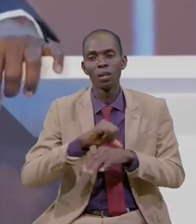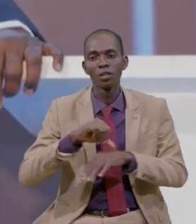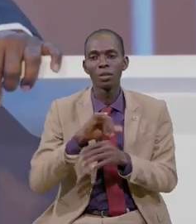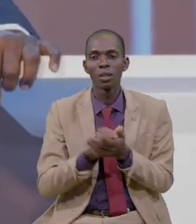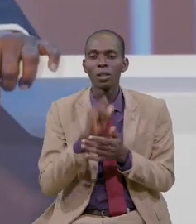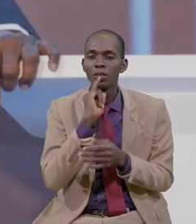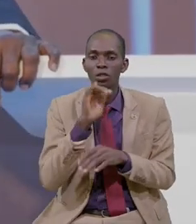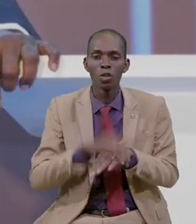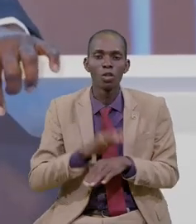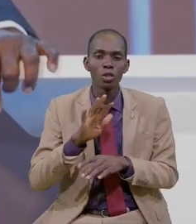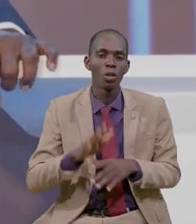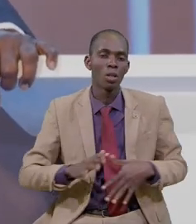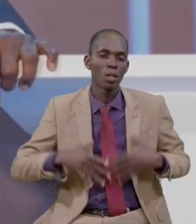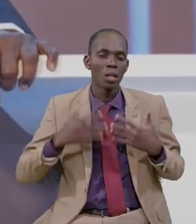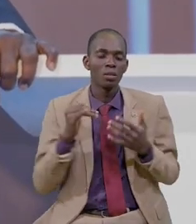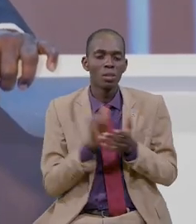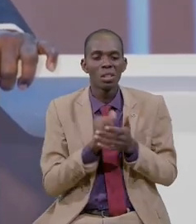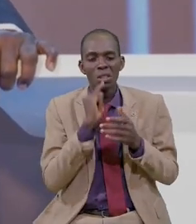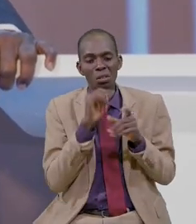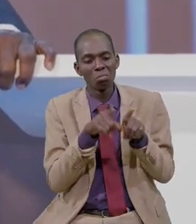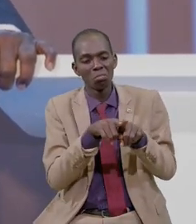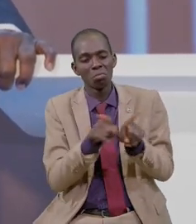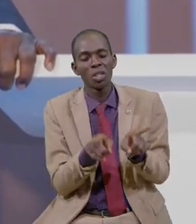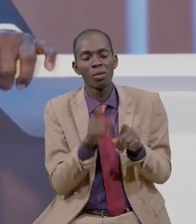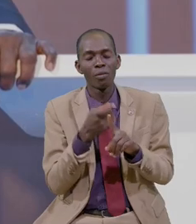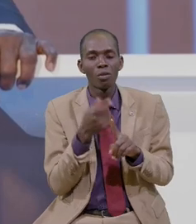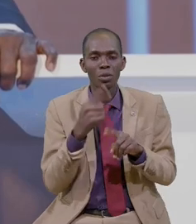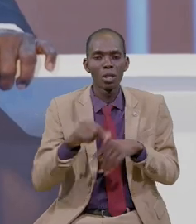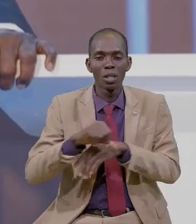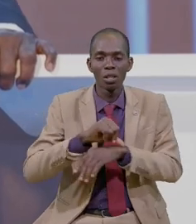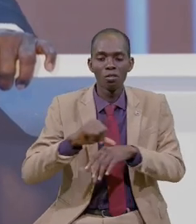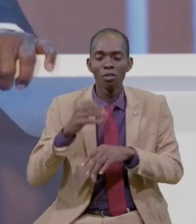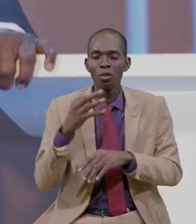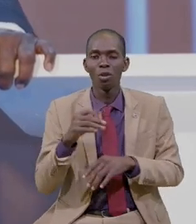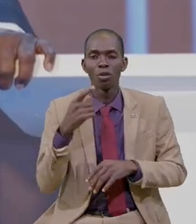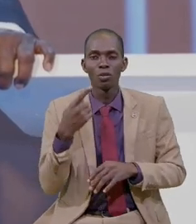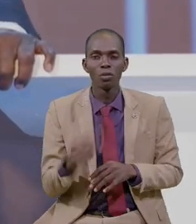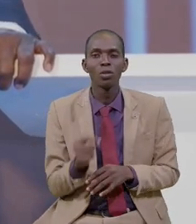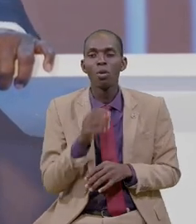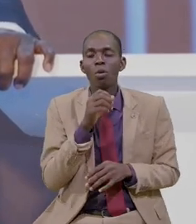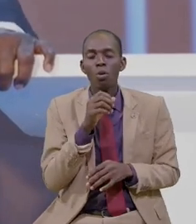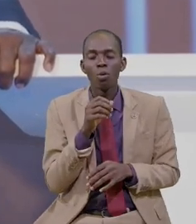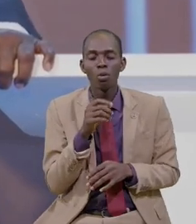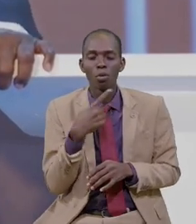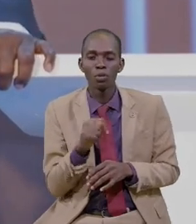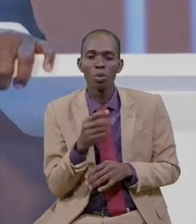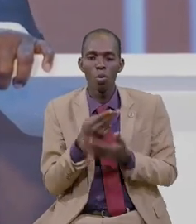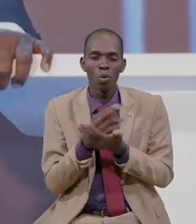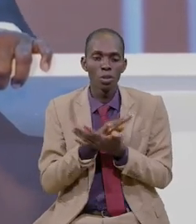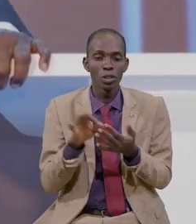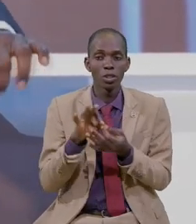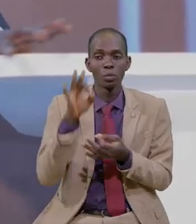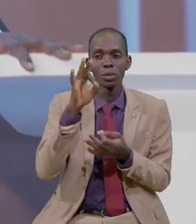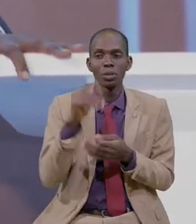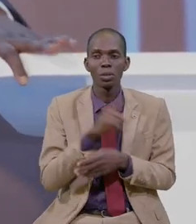sur ta vie, qui est contraire à l'onction du Saint-Esprit, le